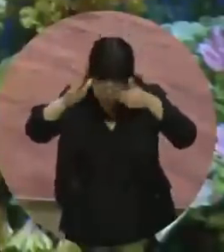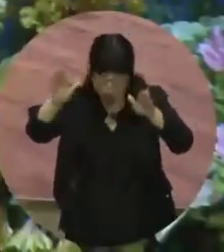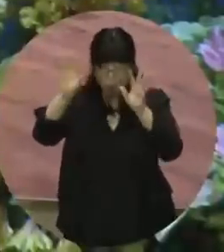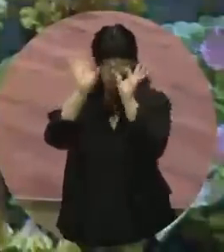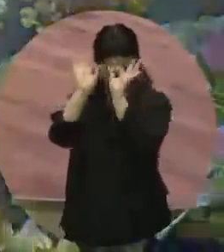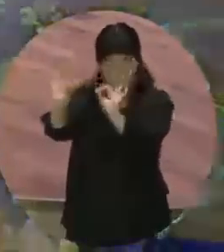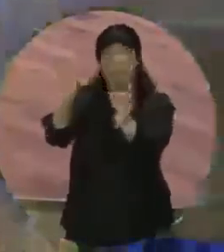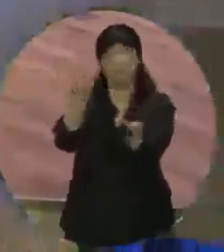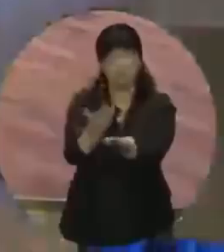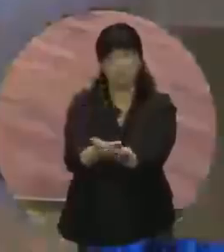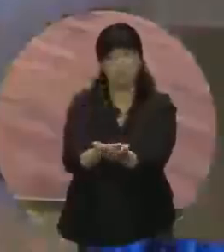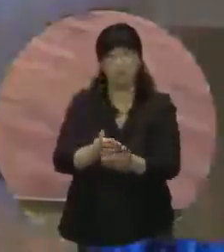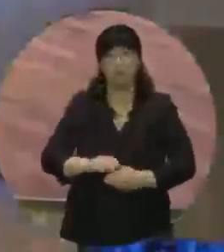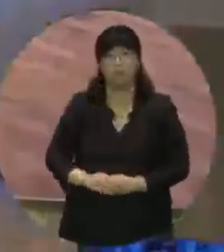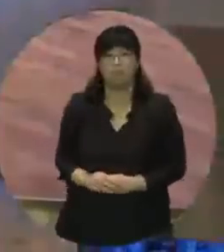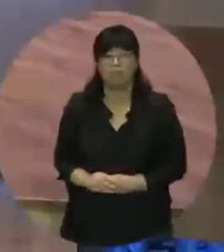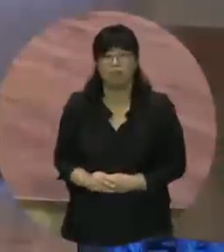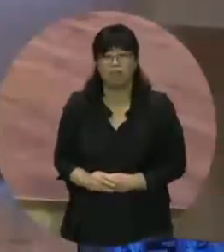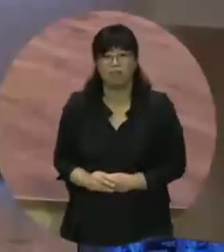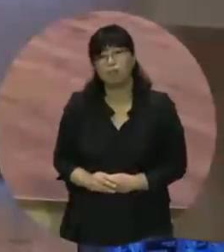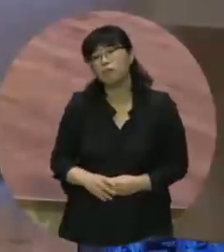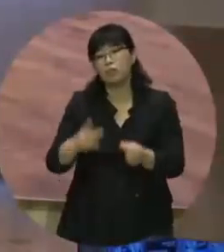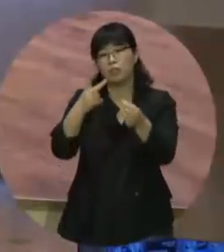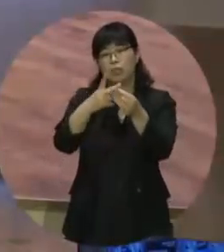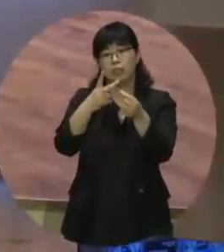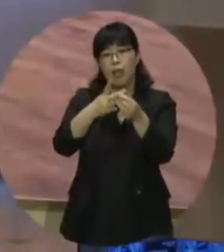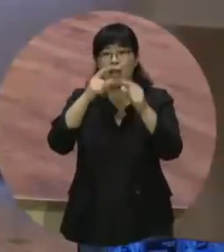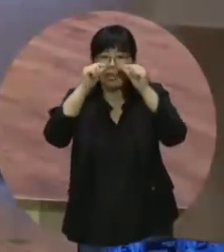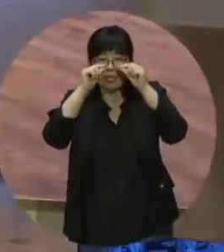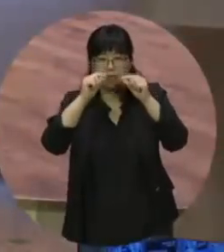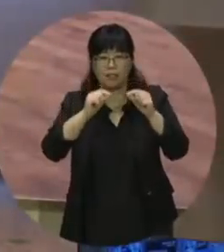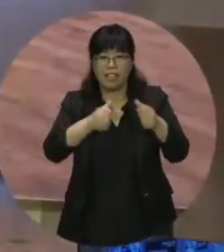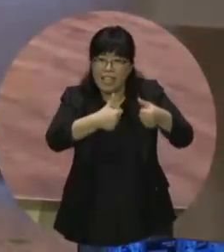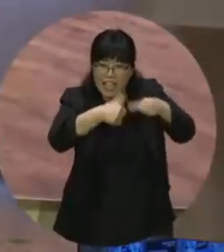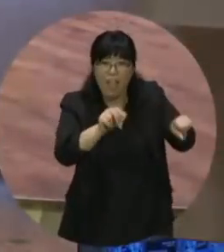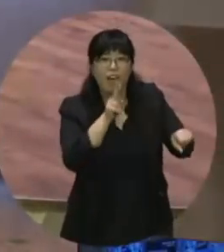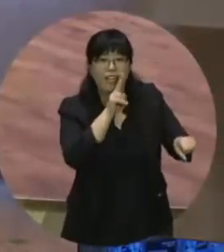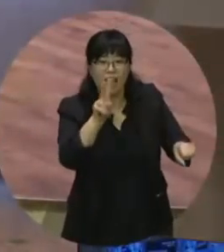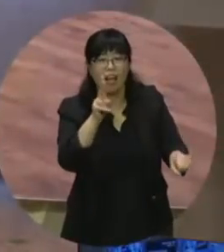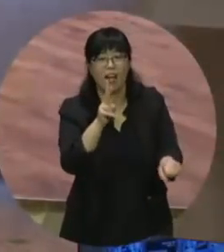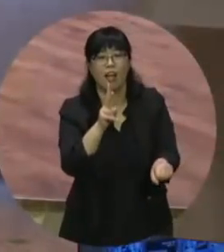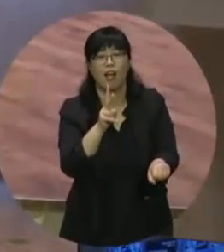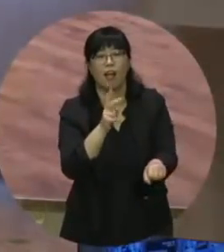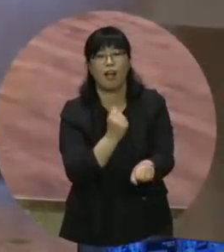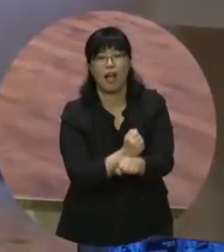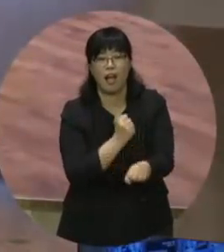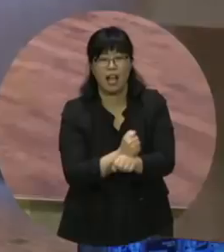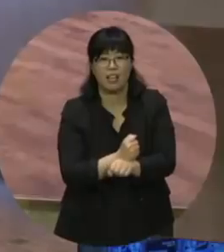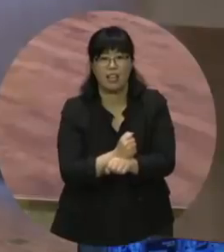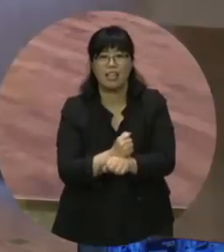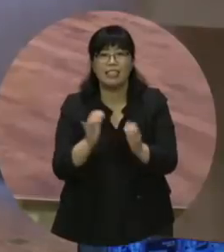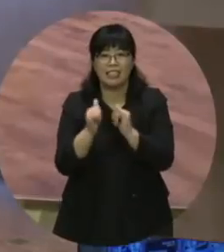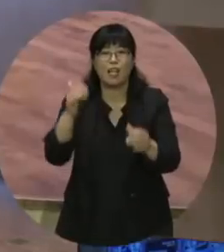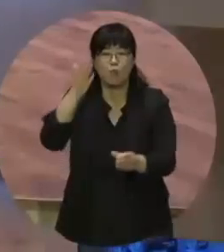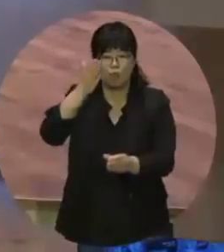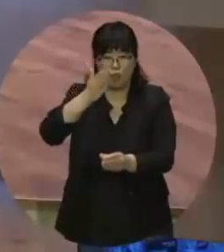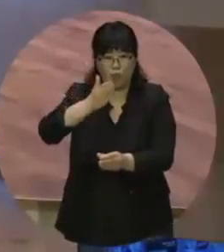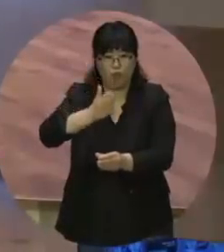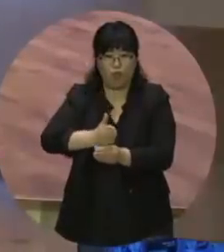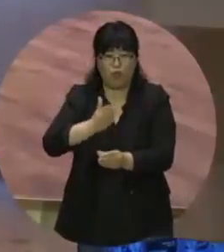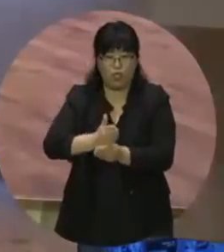5절을 봅니다. 이삭이 그의 아들 에서에게 말할 때에 리브가가 들었더니